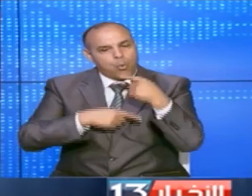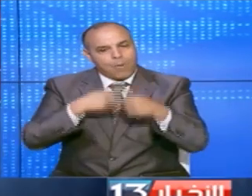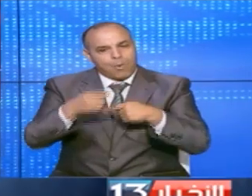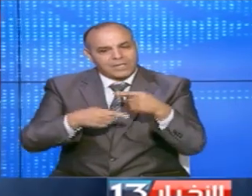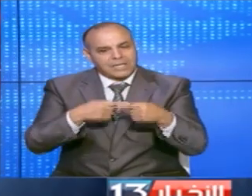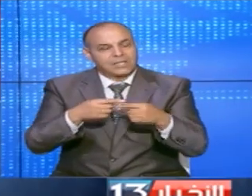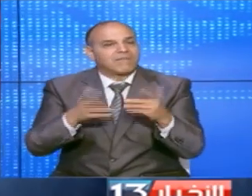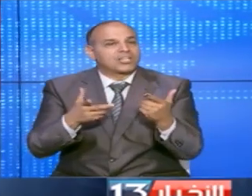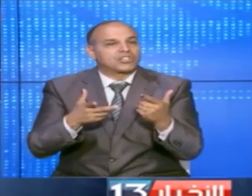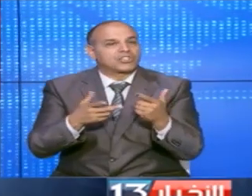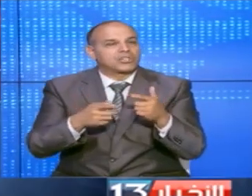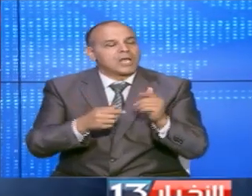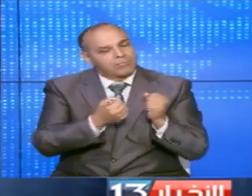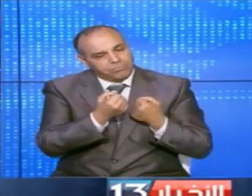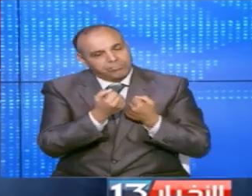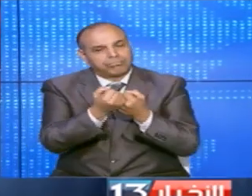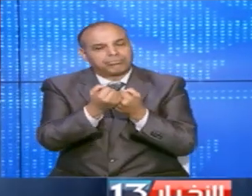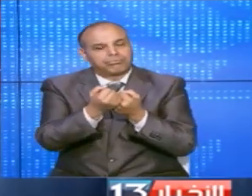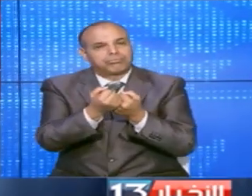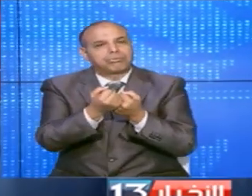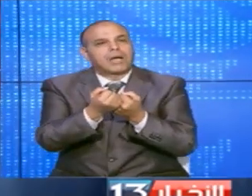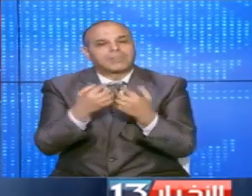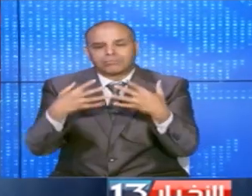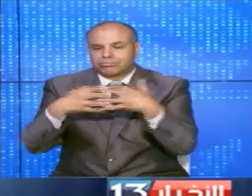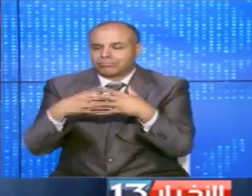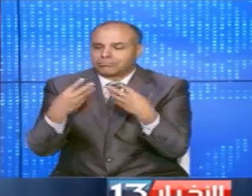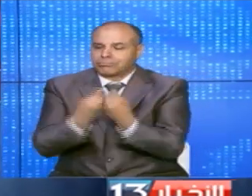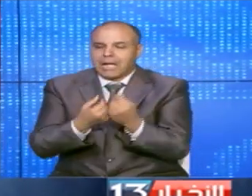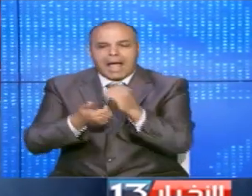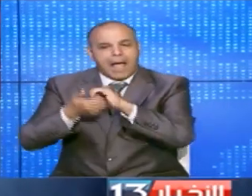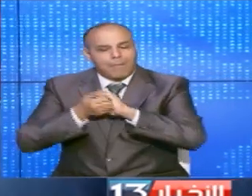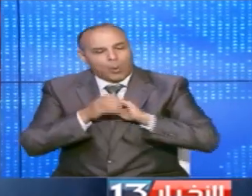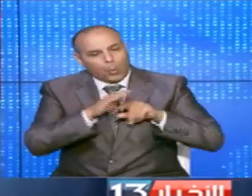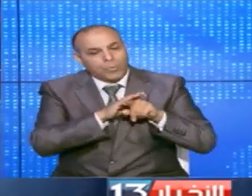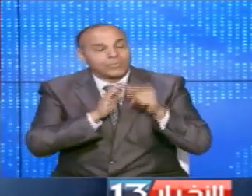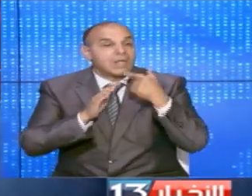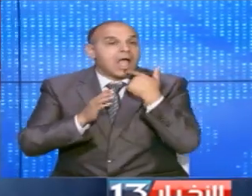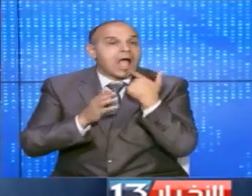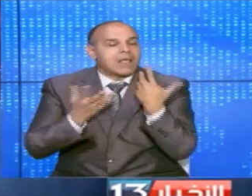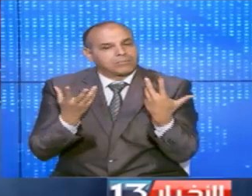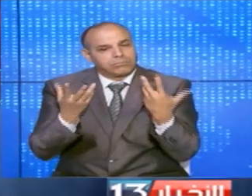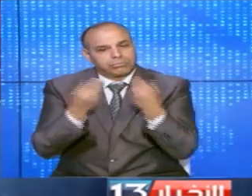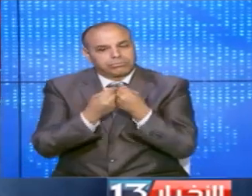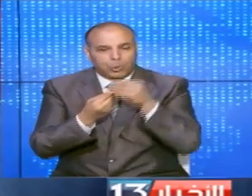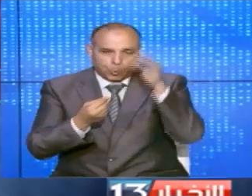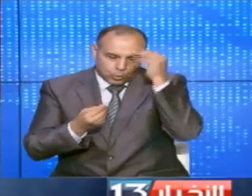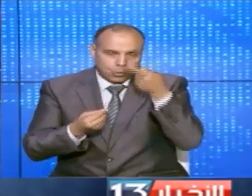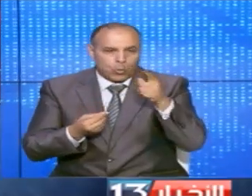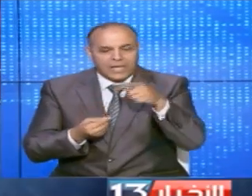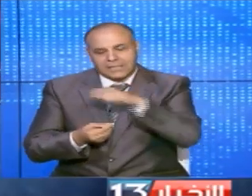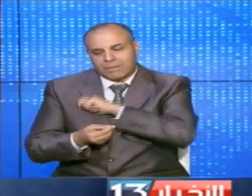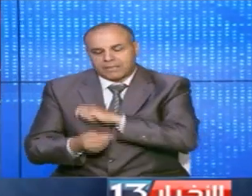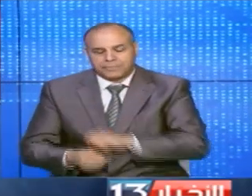ومواصلتها الدفع نحو تعزيز اواصر الصداقه العميقه التي تجمع البلدين